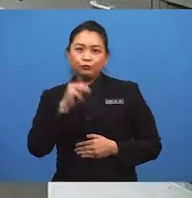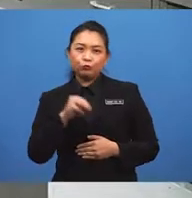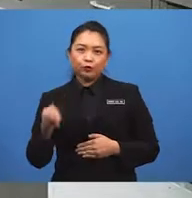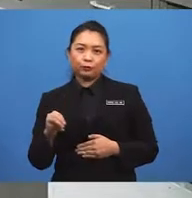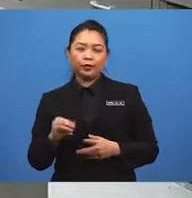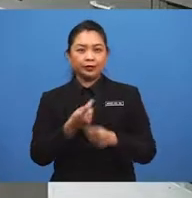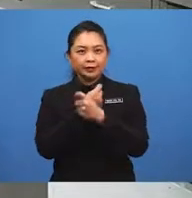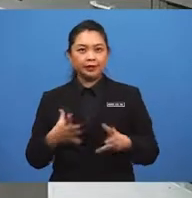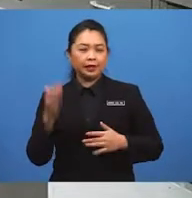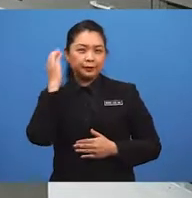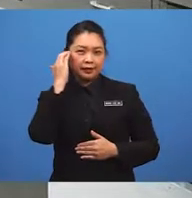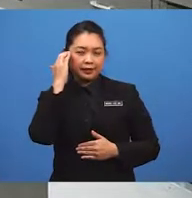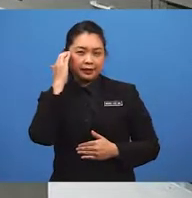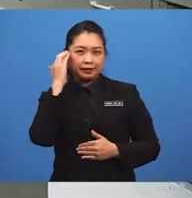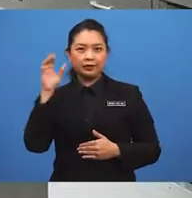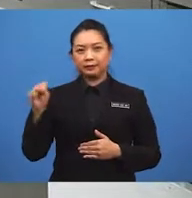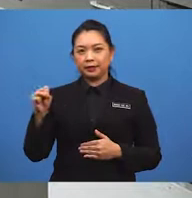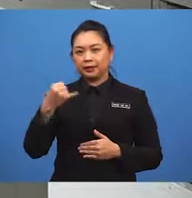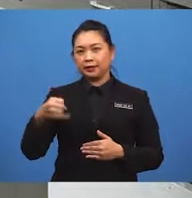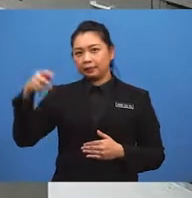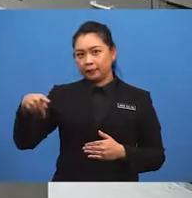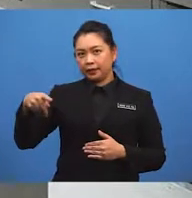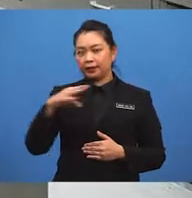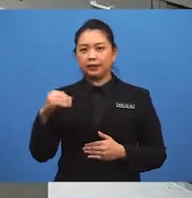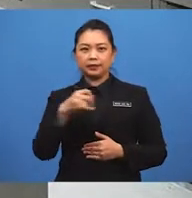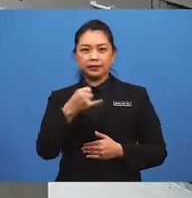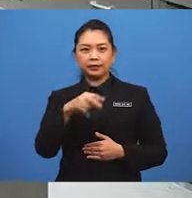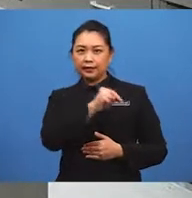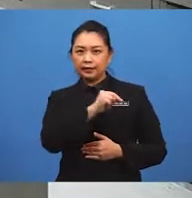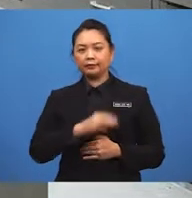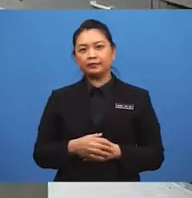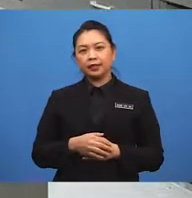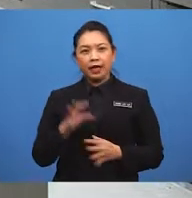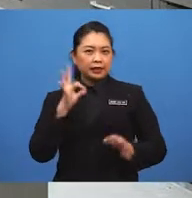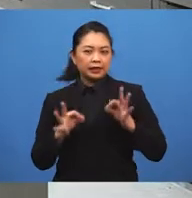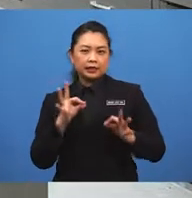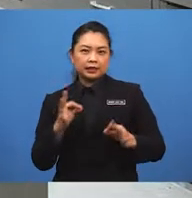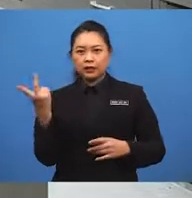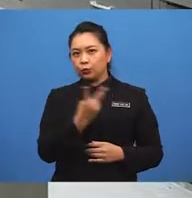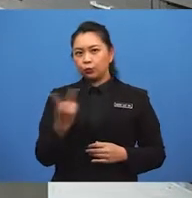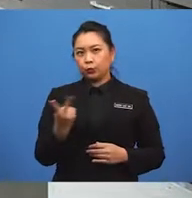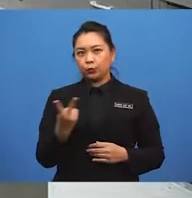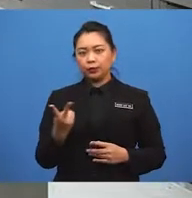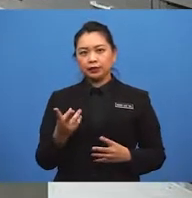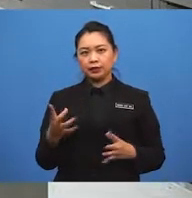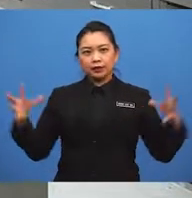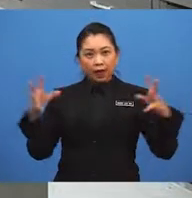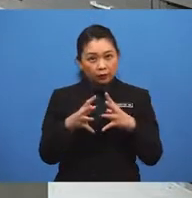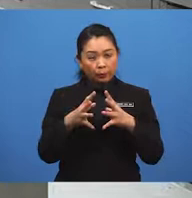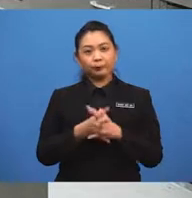Murid-murid telah mengetahui semikonduktor jenis P dan jenis N. Sekiranya kedua-dua jenis ini